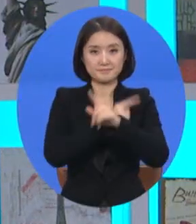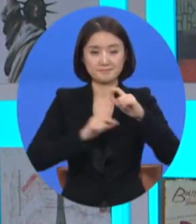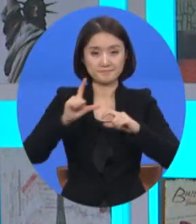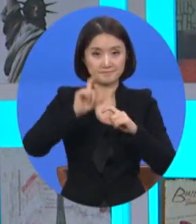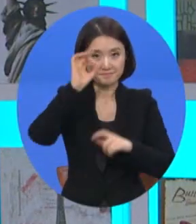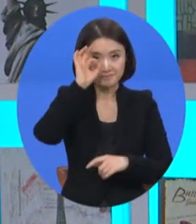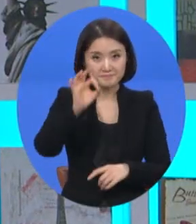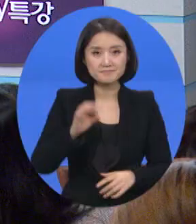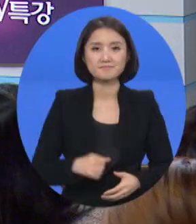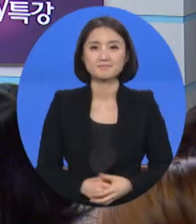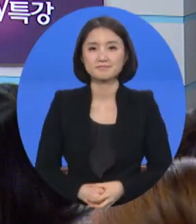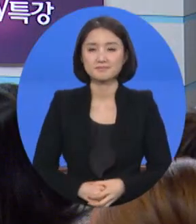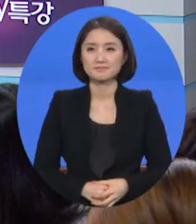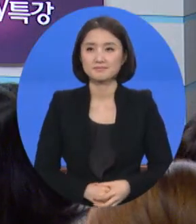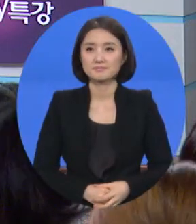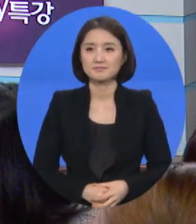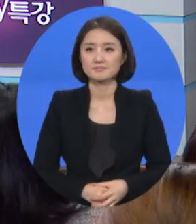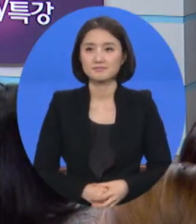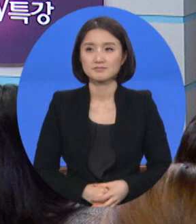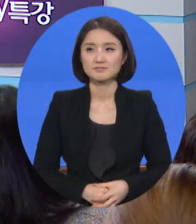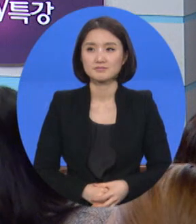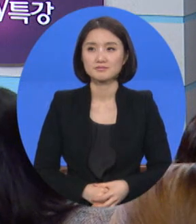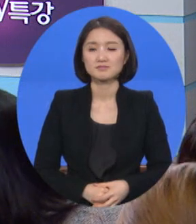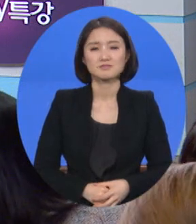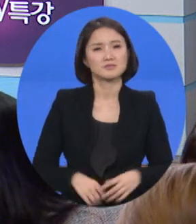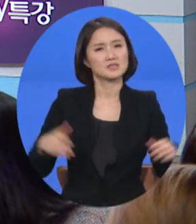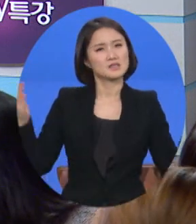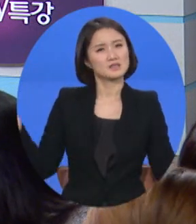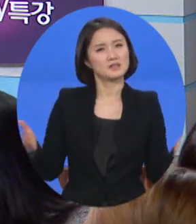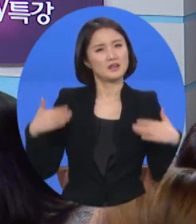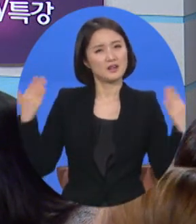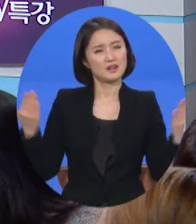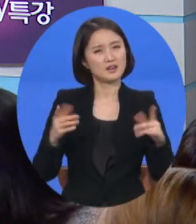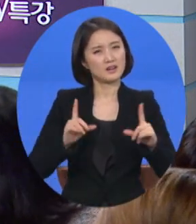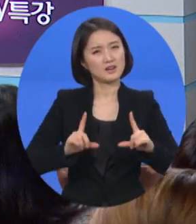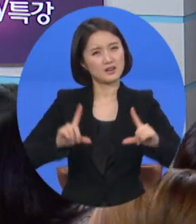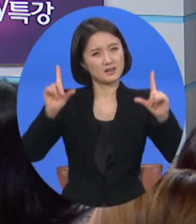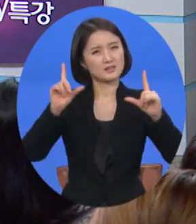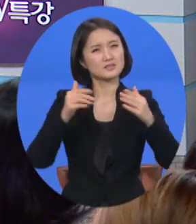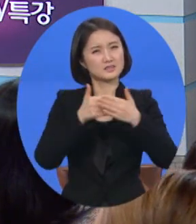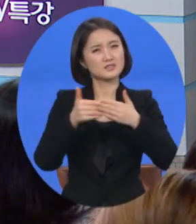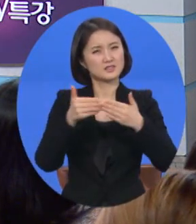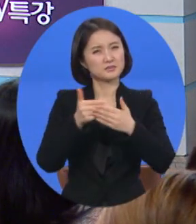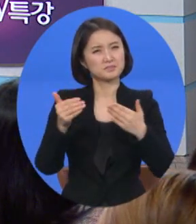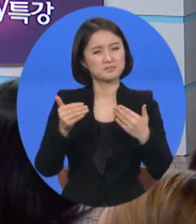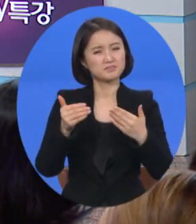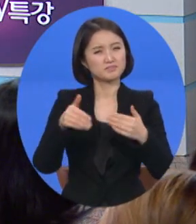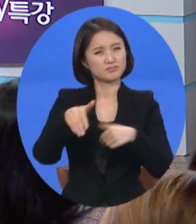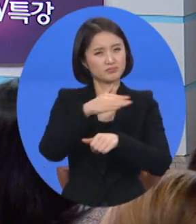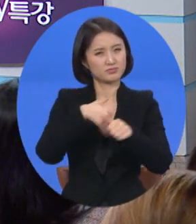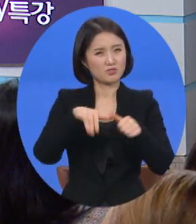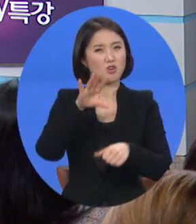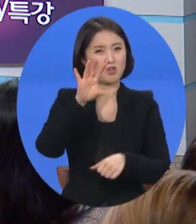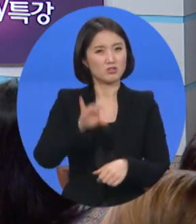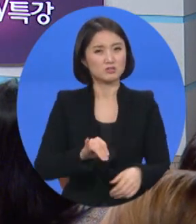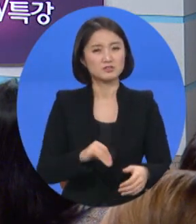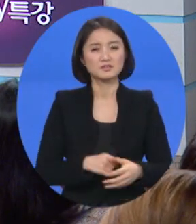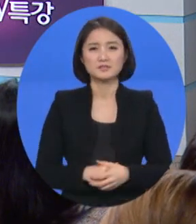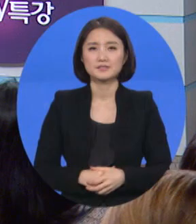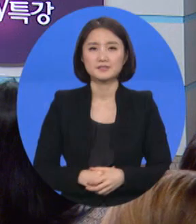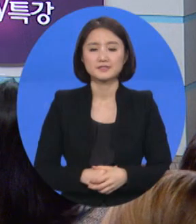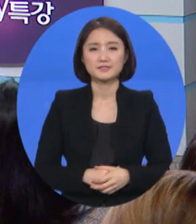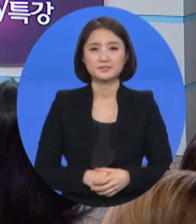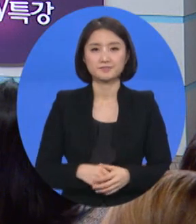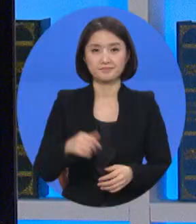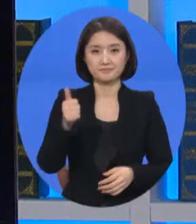그림이라면 어쩌면 은 쓸쓸한 가을을 왜 날씨와 우리는 그림 일지도 모르겠습니다 이진기 라는 화가가